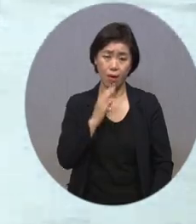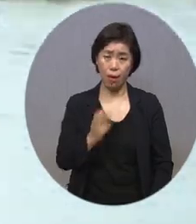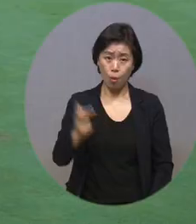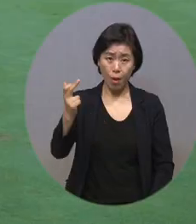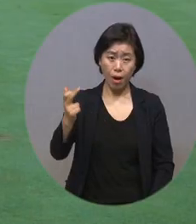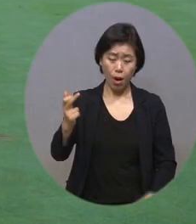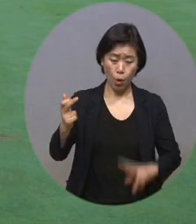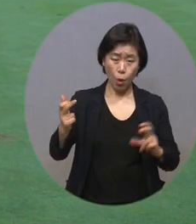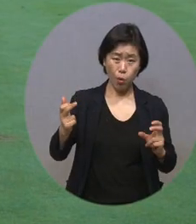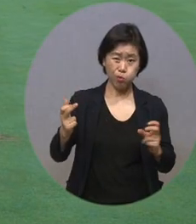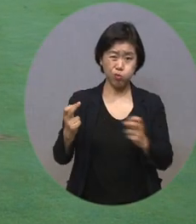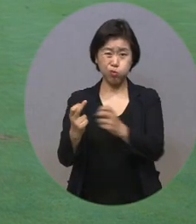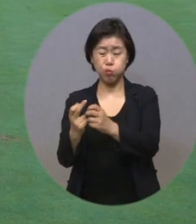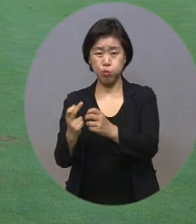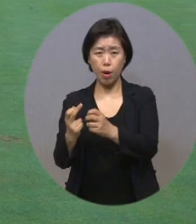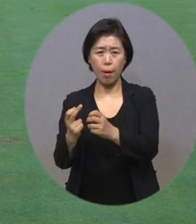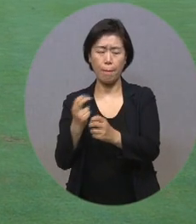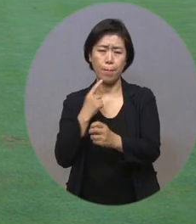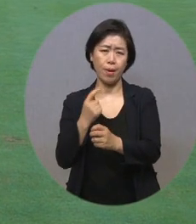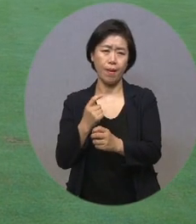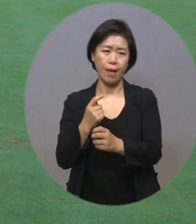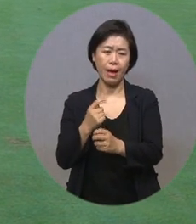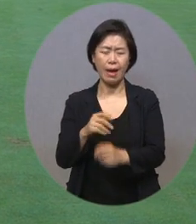어떡해. 아 맞고 집에 갔어야 되는데.